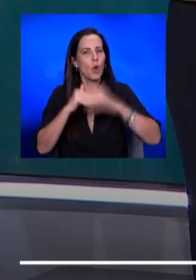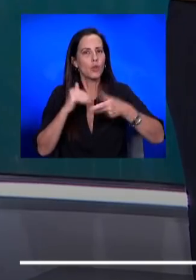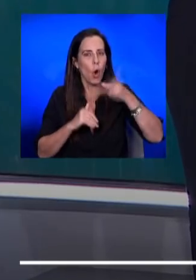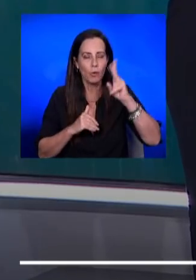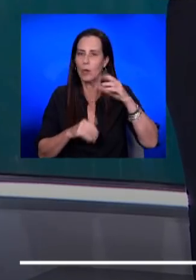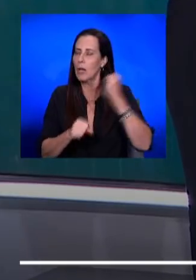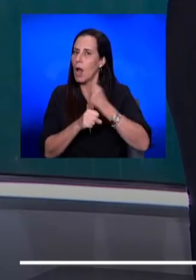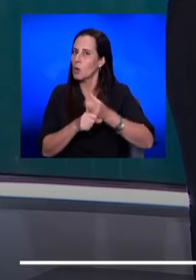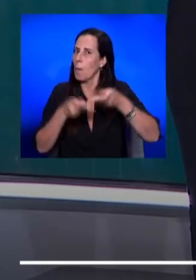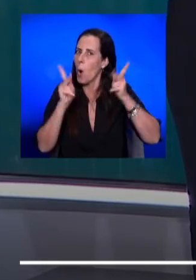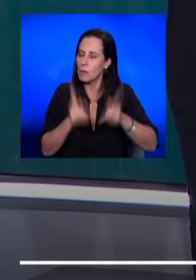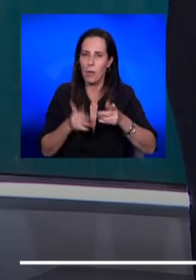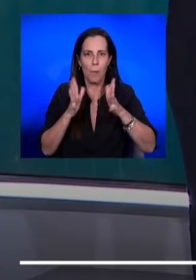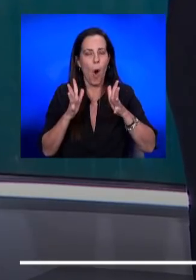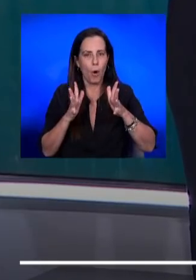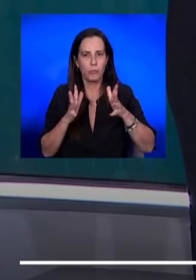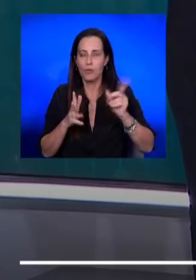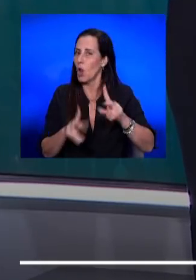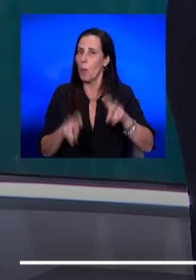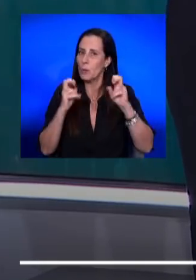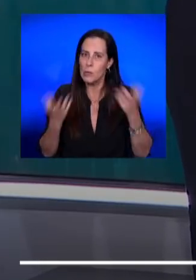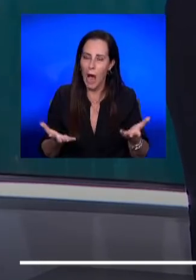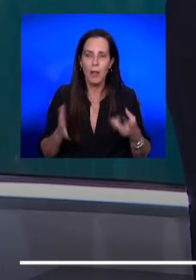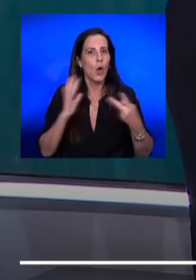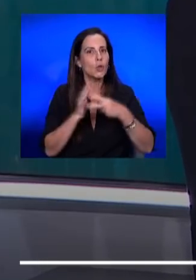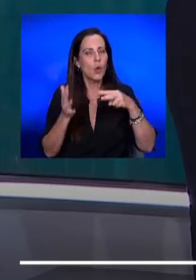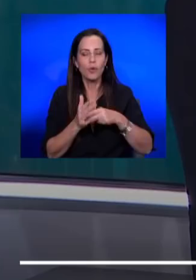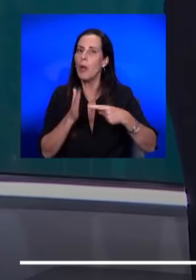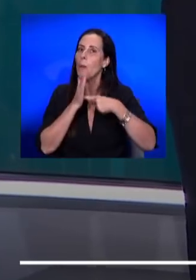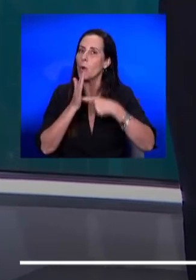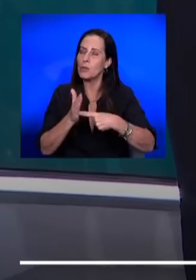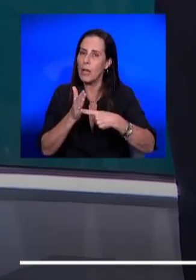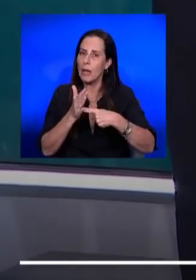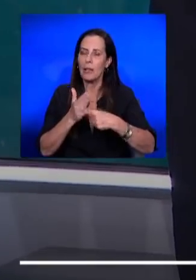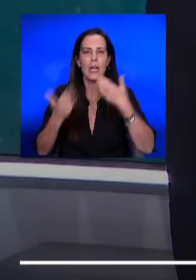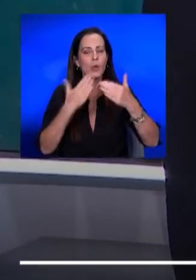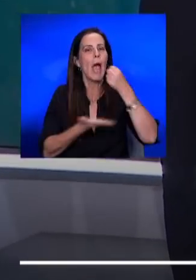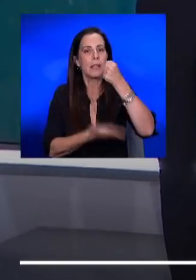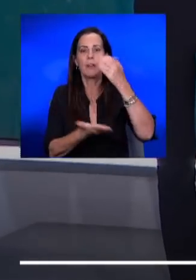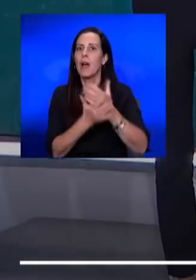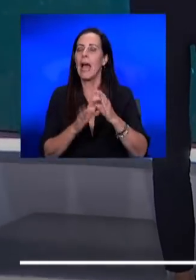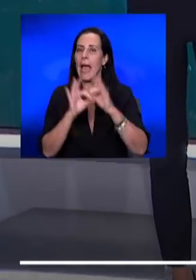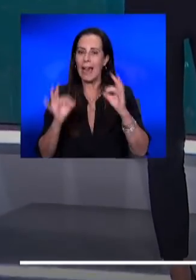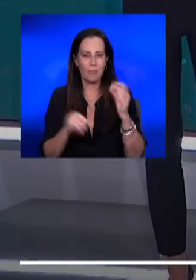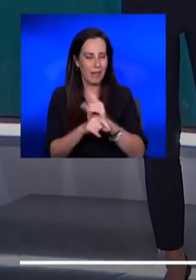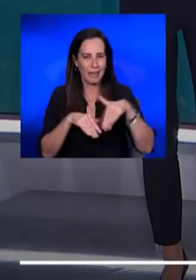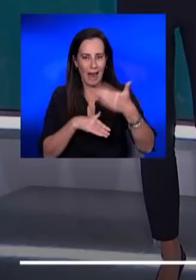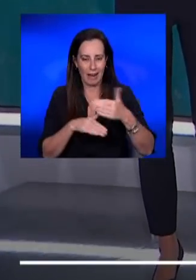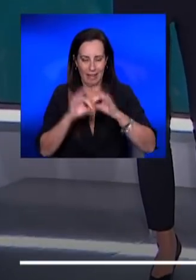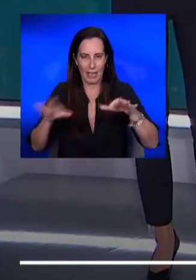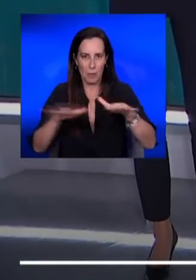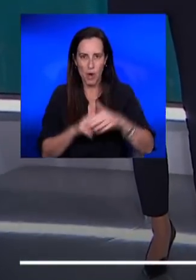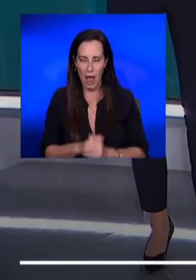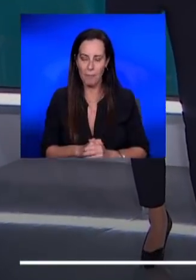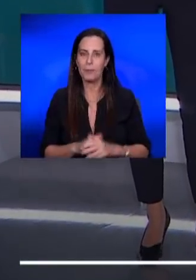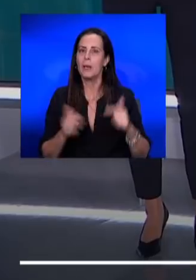את הפוטנציאל המאוד לא מנוצל שטמון כאן, תוכנית שמוצגת לכבוד דיוני התקציב שכבר החלו מיד אחרי כינון הממשלה.